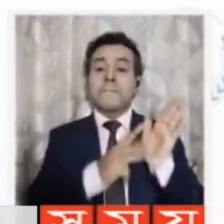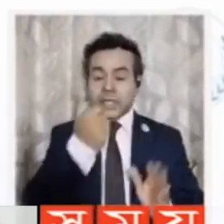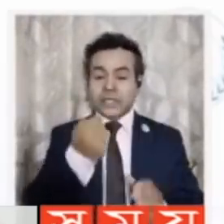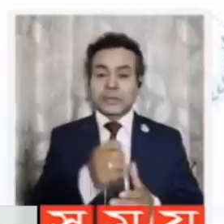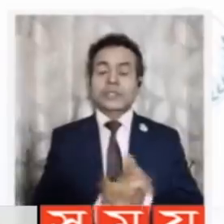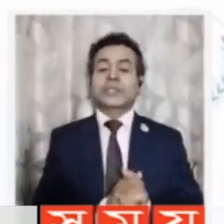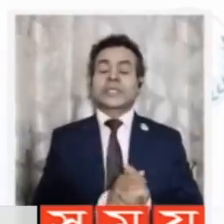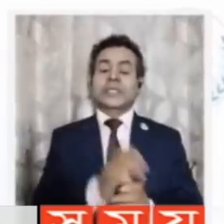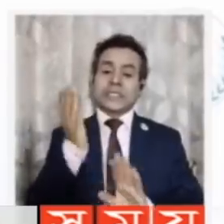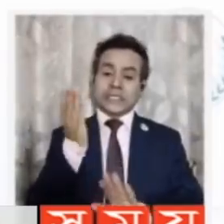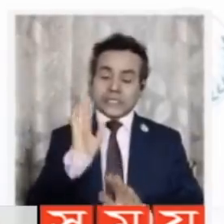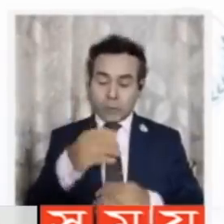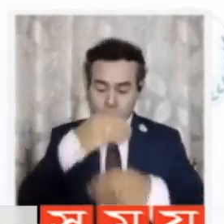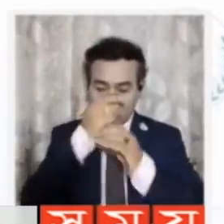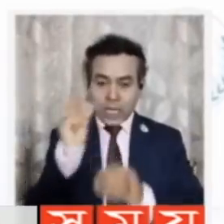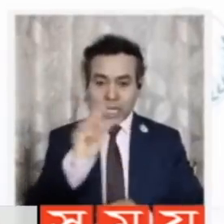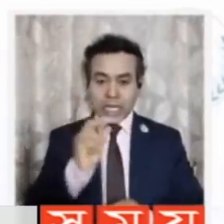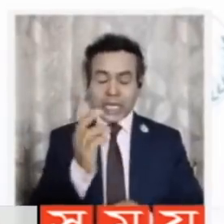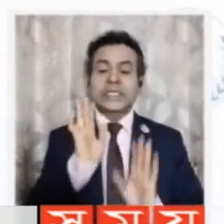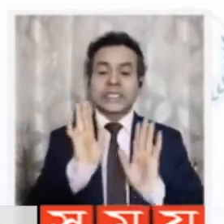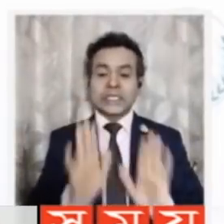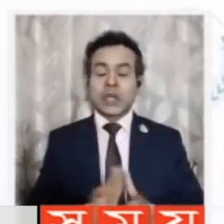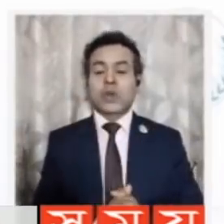মার্চ 2020 নমুনা পরীক্ষা হয়েছিল